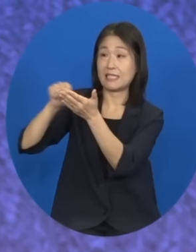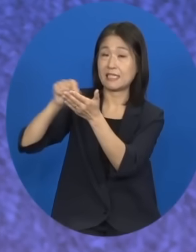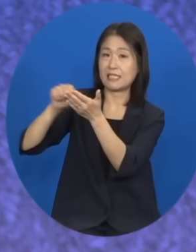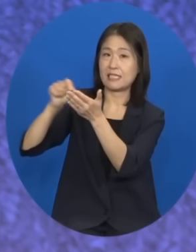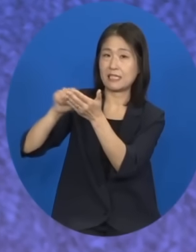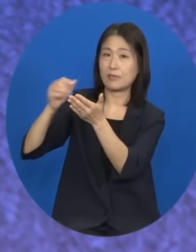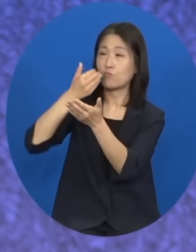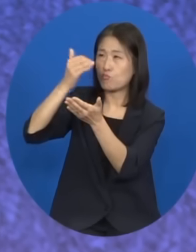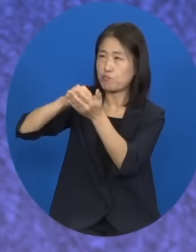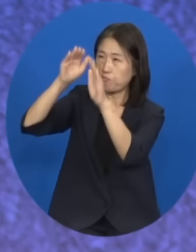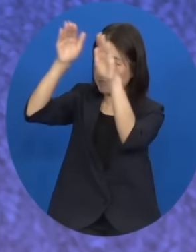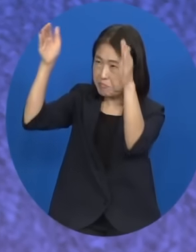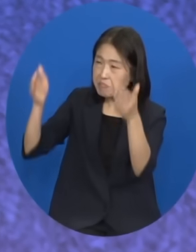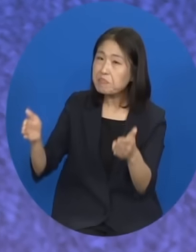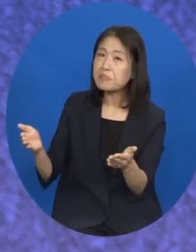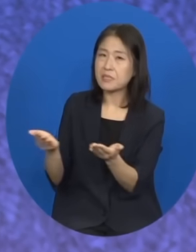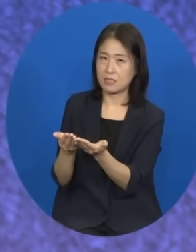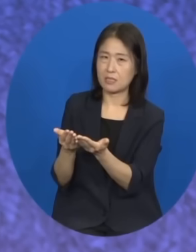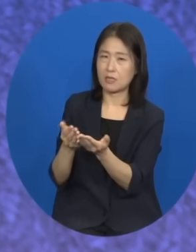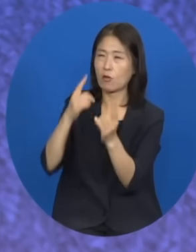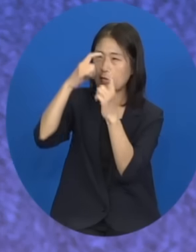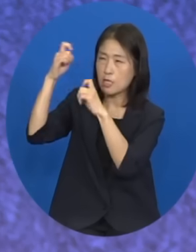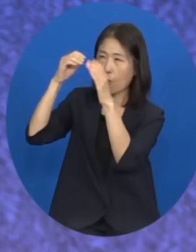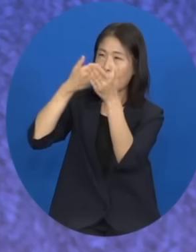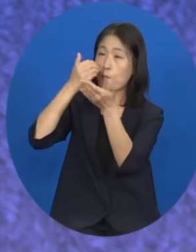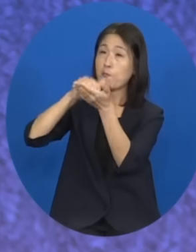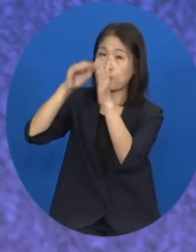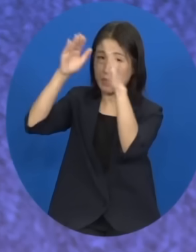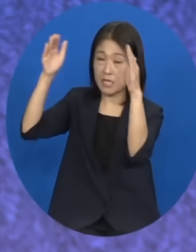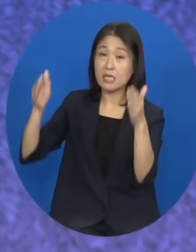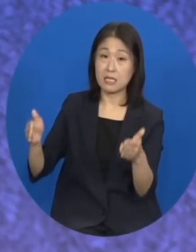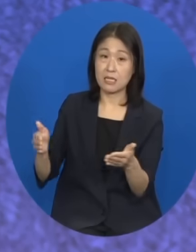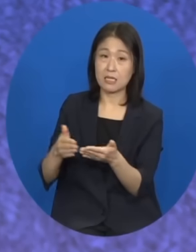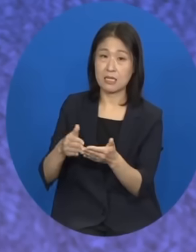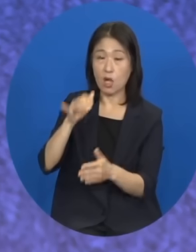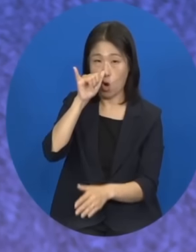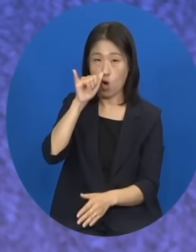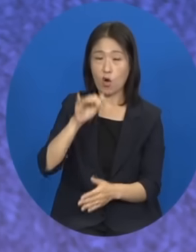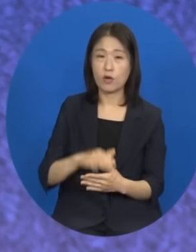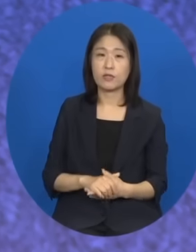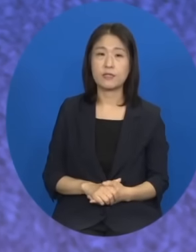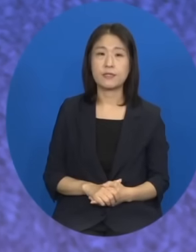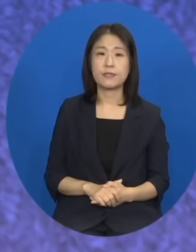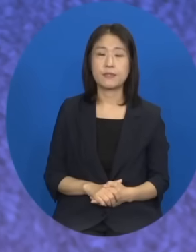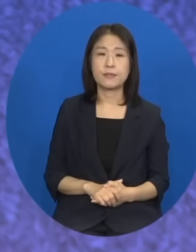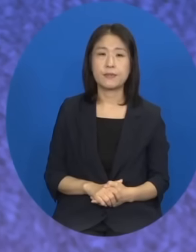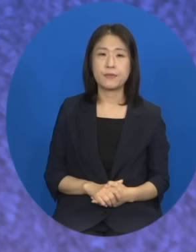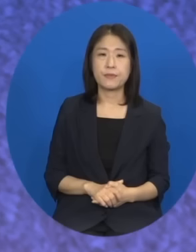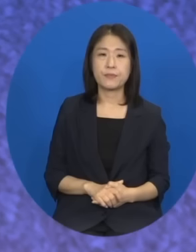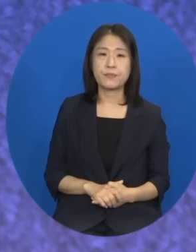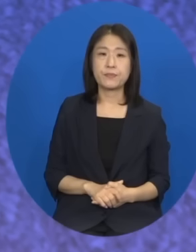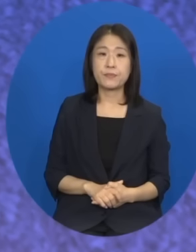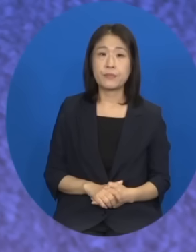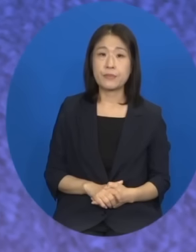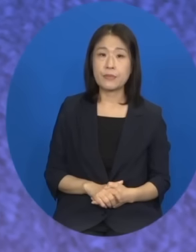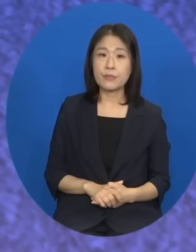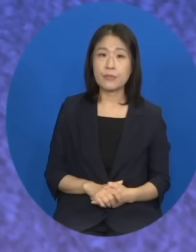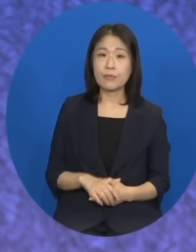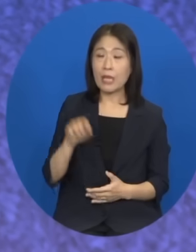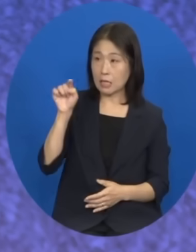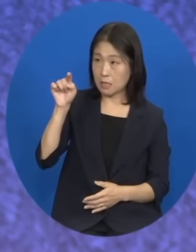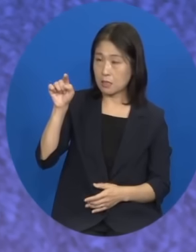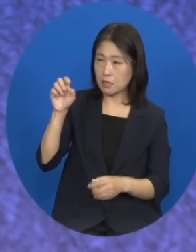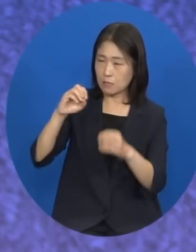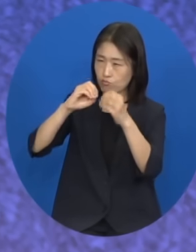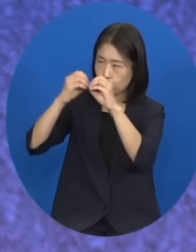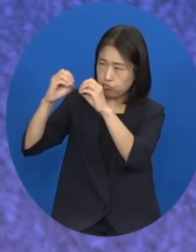그 기념비 뒤편에다가 새겨 놓았더라고. 근데 그 글을 읽기가 쉽지는